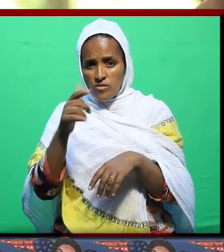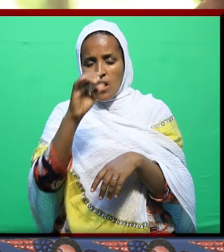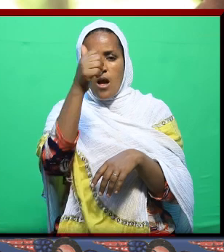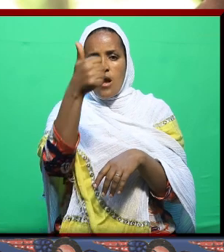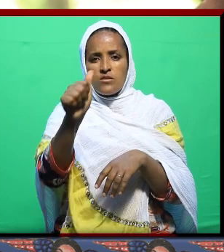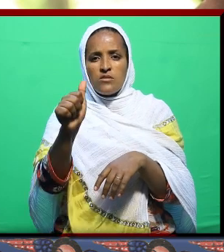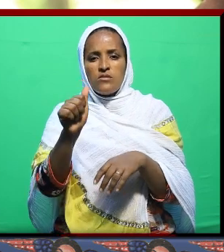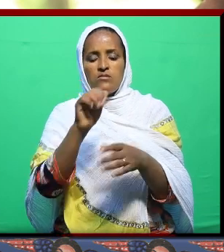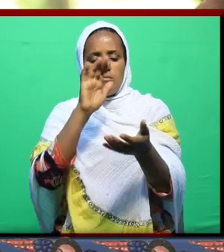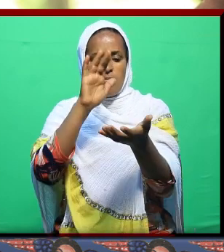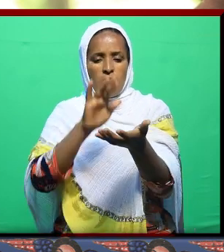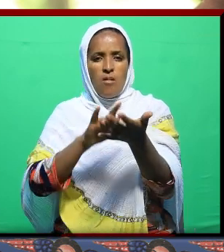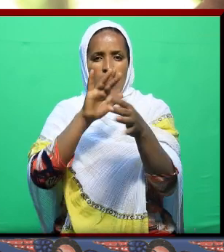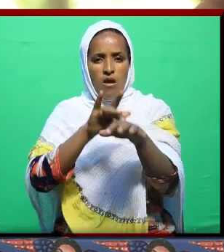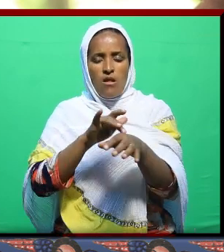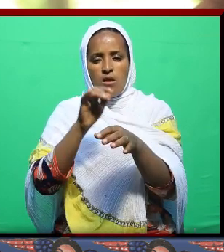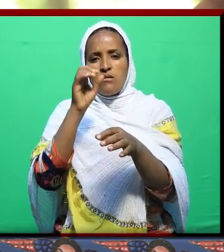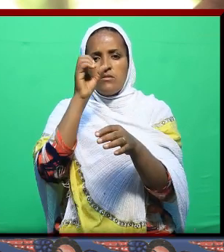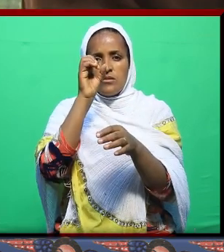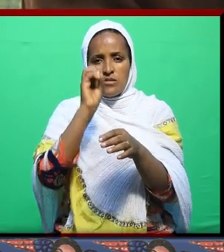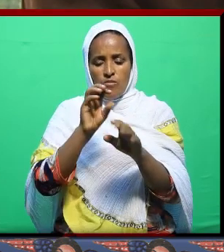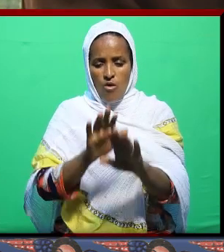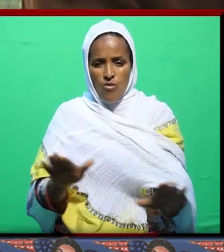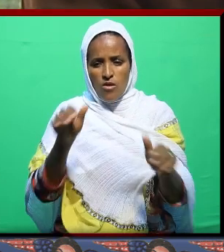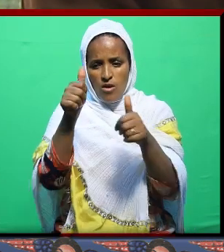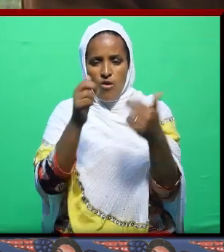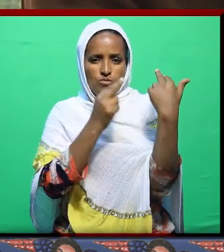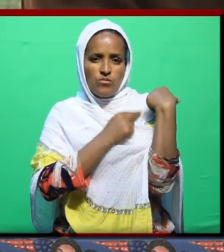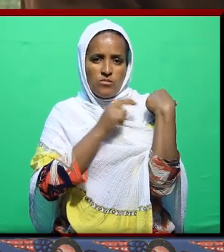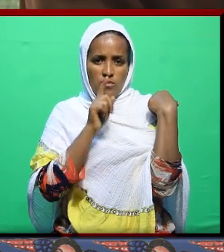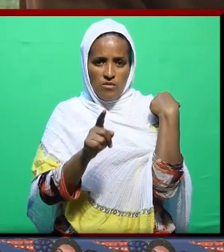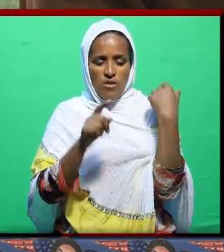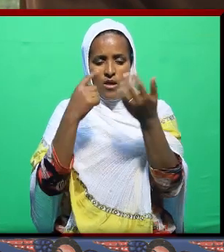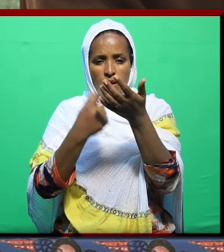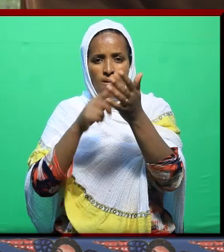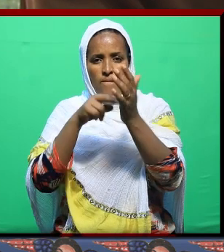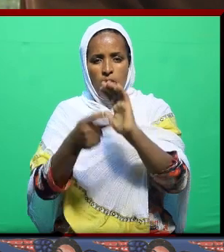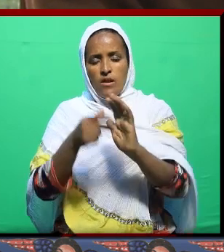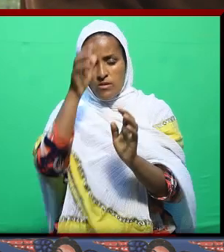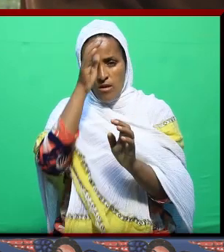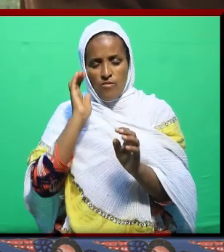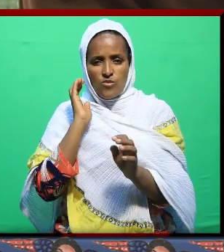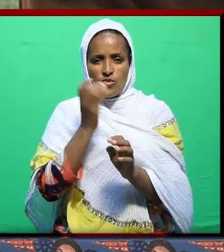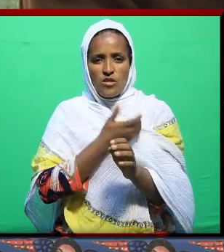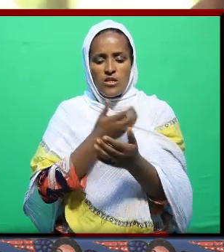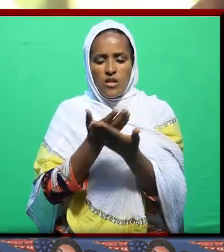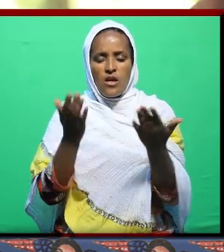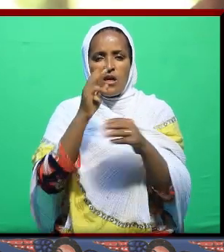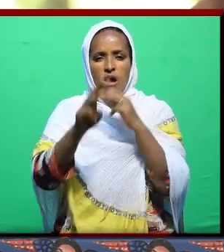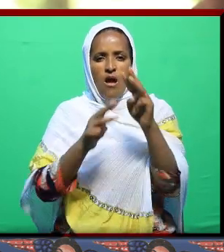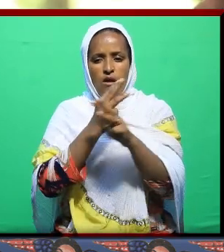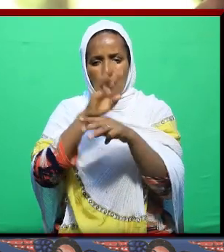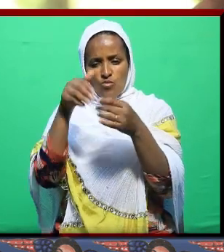ከአስሩ ማዕረጋት መካከል ላይ ጽናዌ በራሱ ራሱን የቻለ አንድ ማዕረግ ነው። ይህ ማለት አባቶቻችን